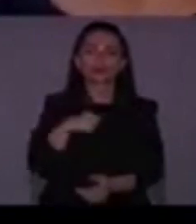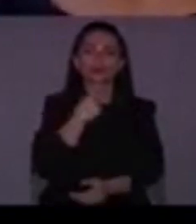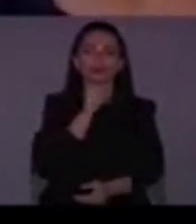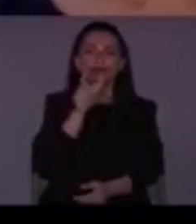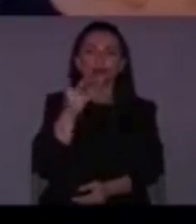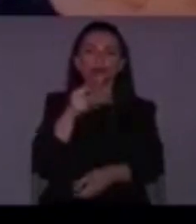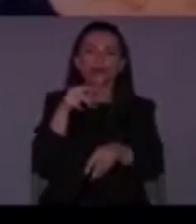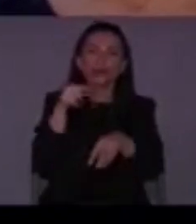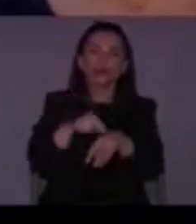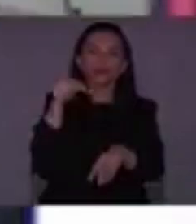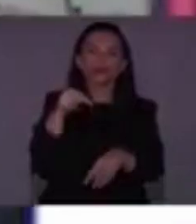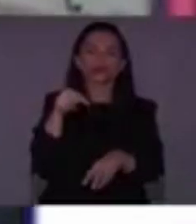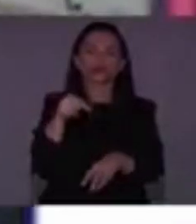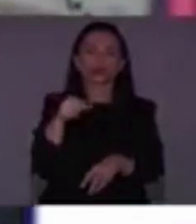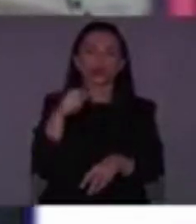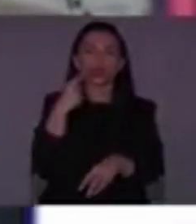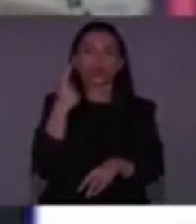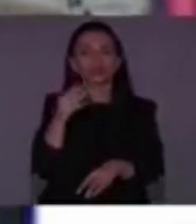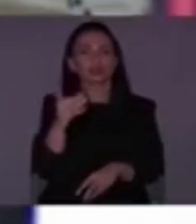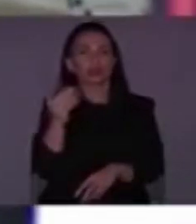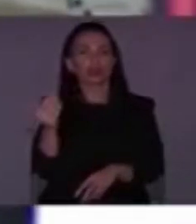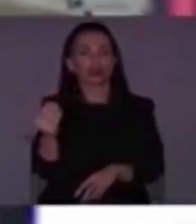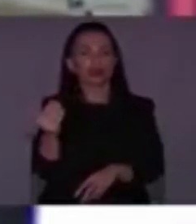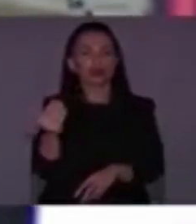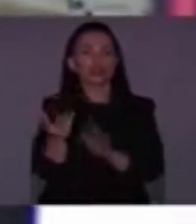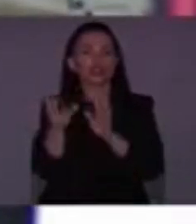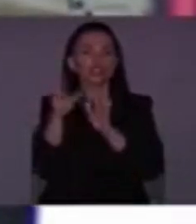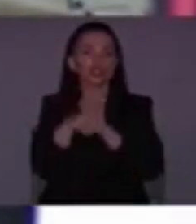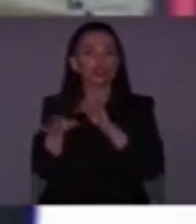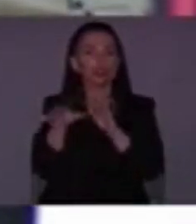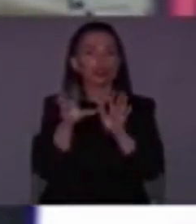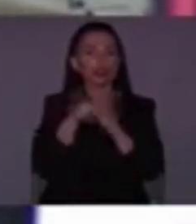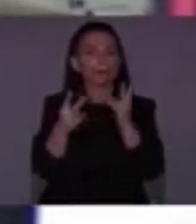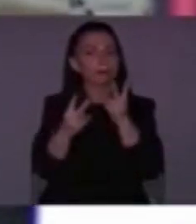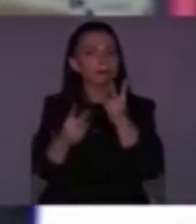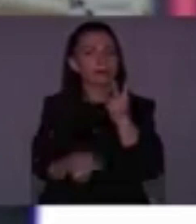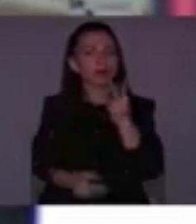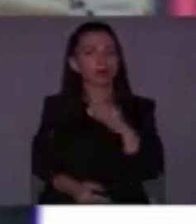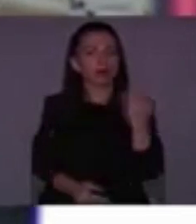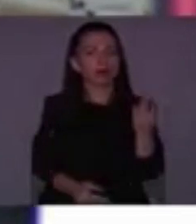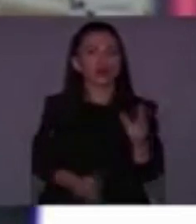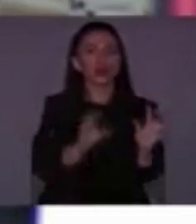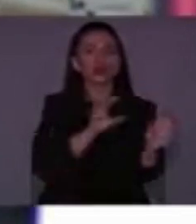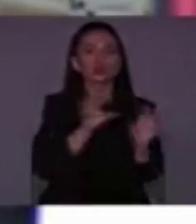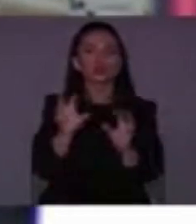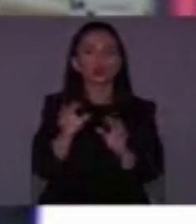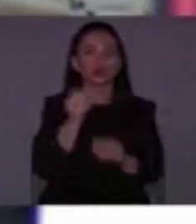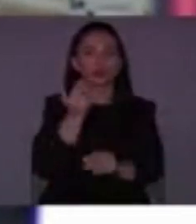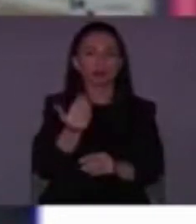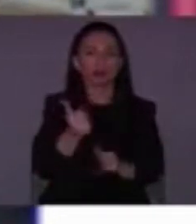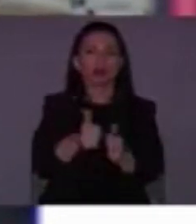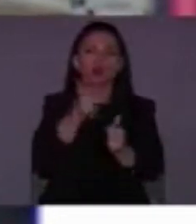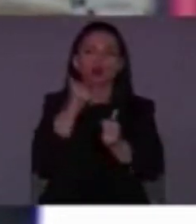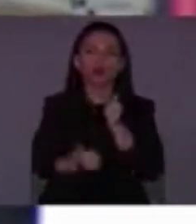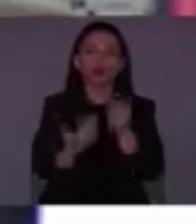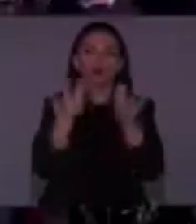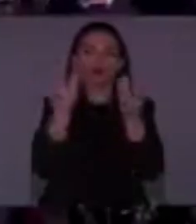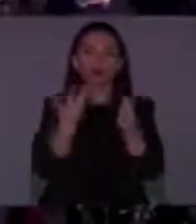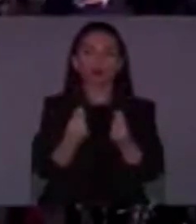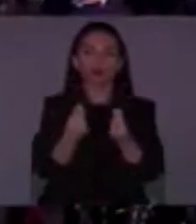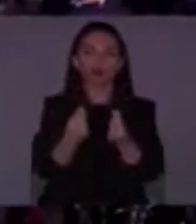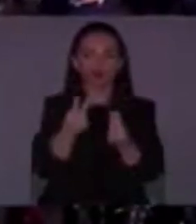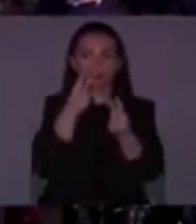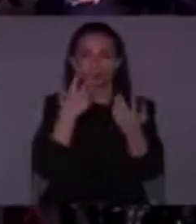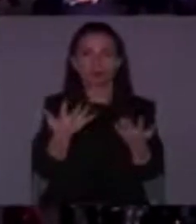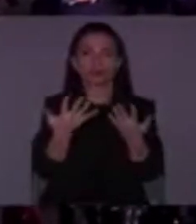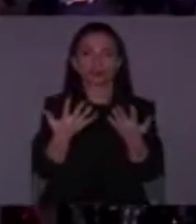უნდა იგრძნოს ერთის მხრივ ჩართულობა პროცესში, მეორეს მხრივ ზრუნვა მათზე ყოველდღიური და